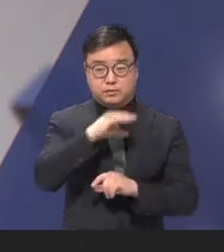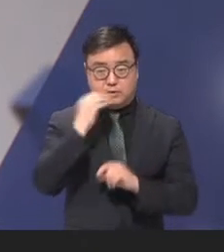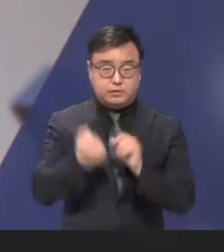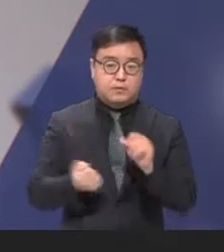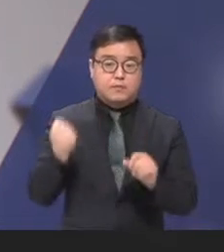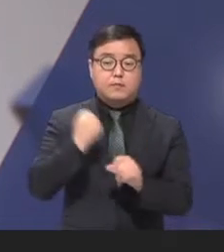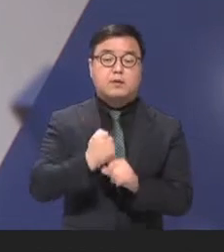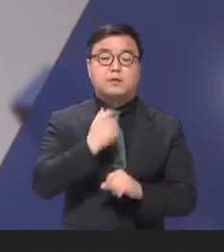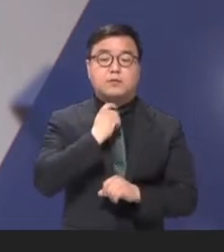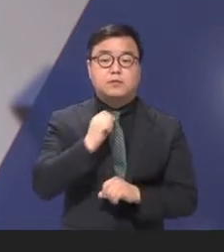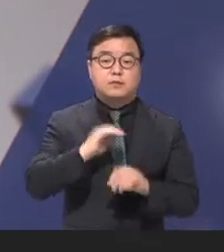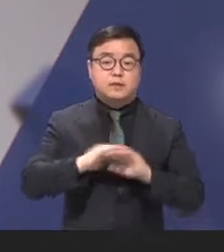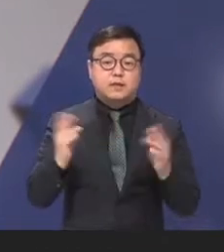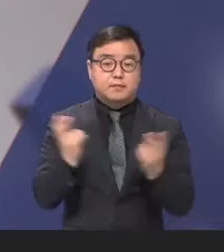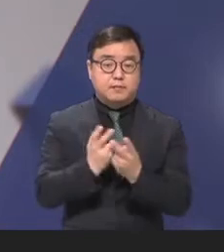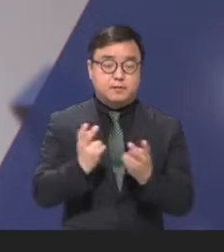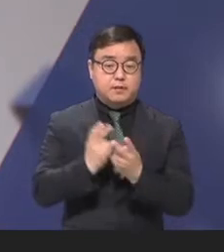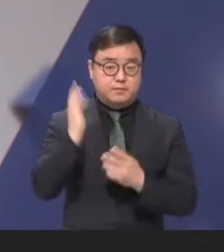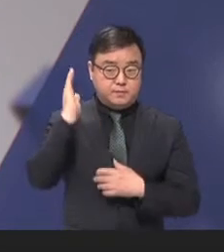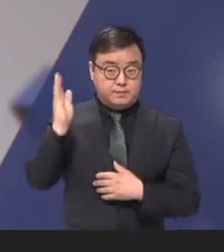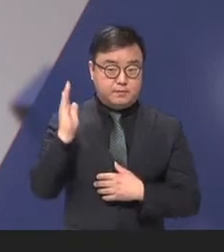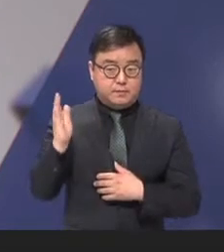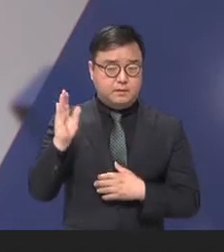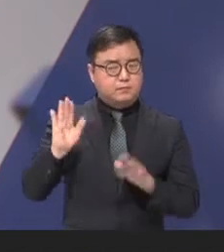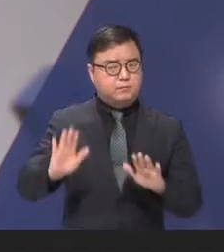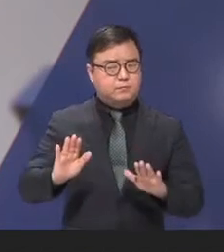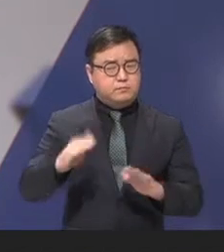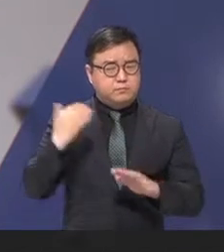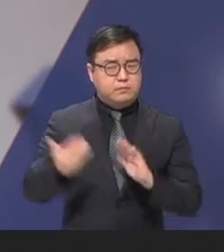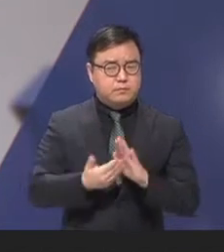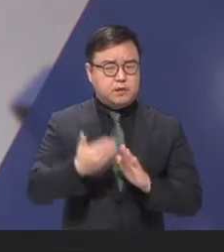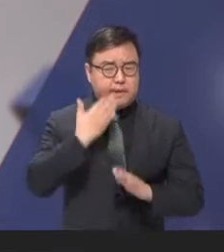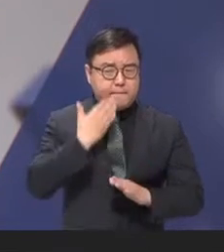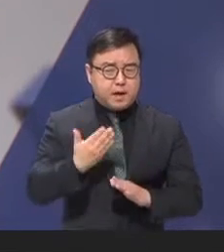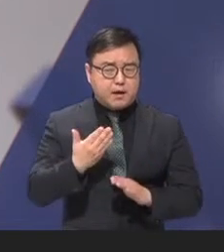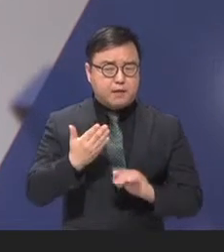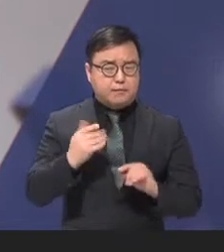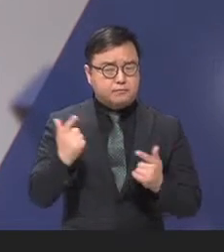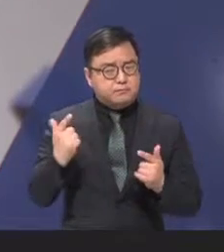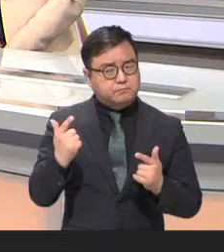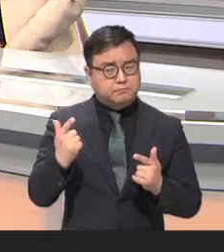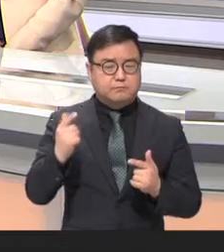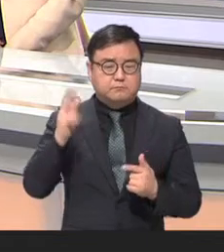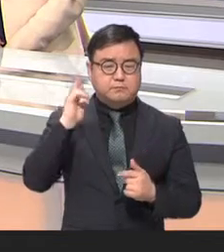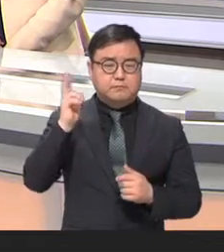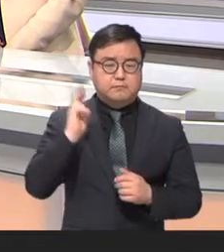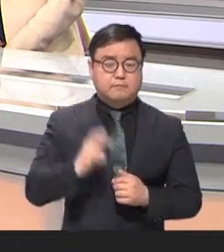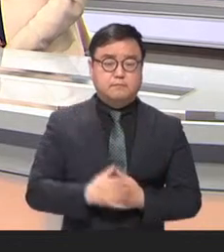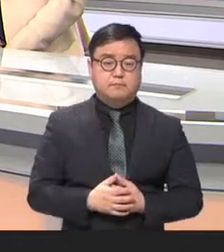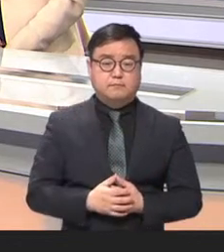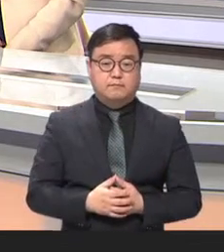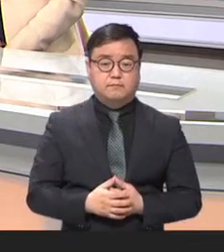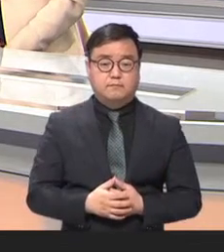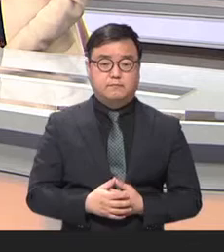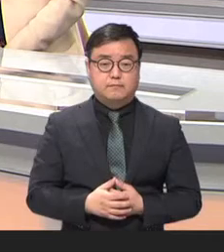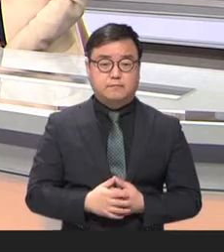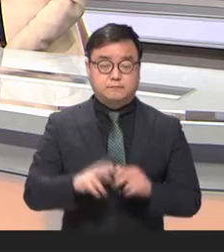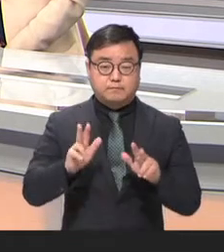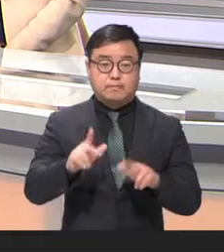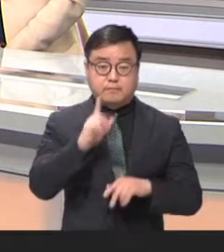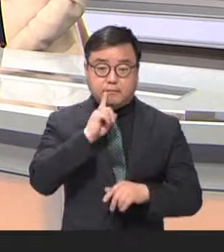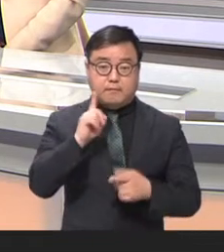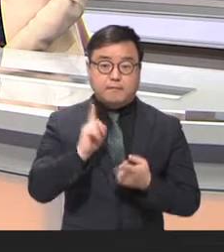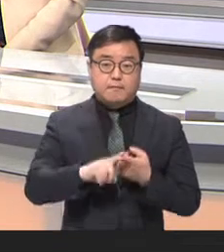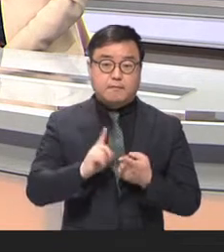정상화하겠다는 대책을 마련했는데 사실 이 부분은 현실성이 좀 부족하지 않나라는 네. 생각입니다. 네, 지금